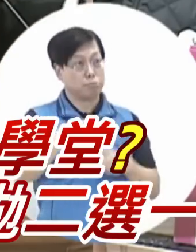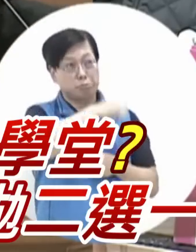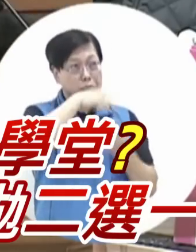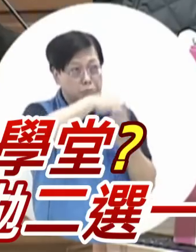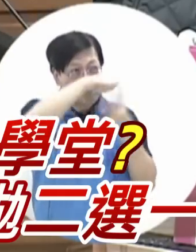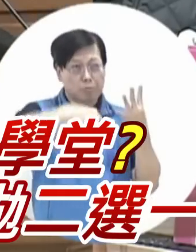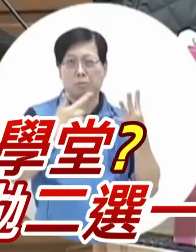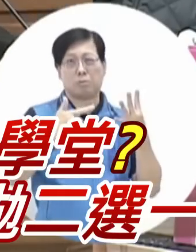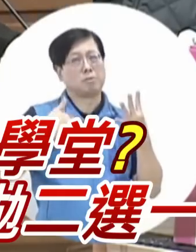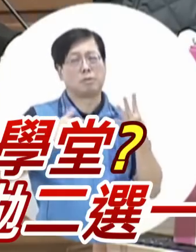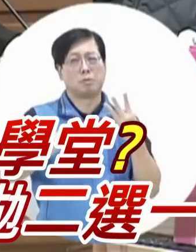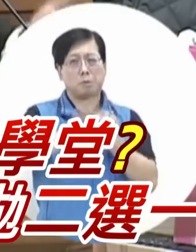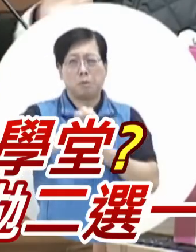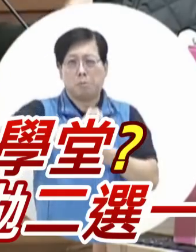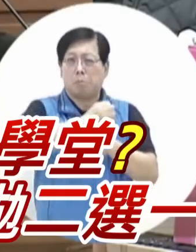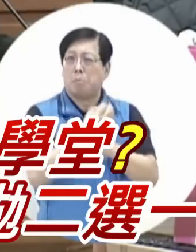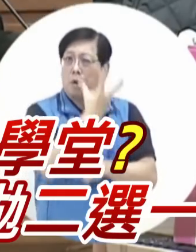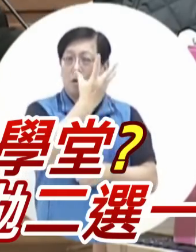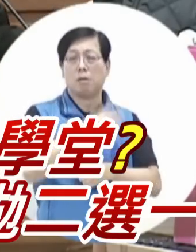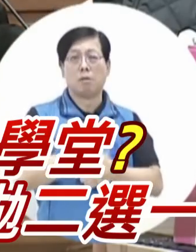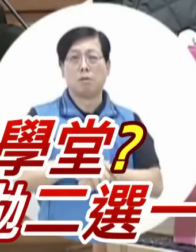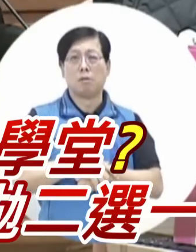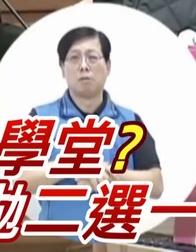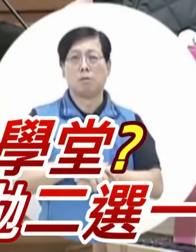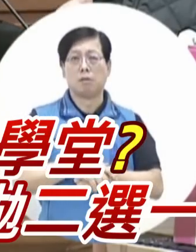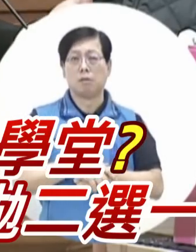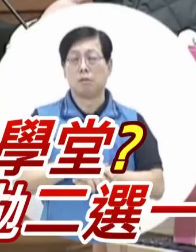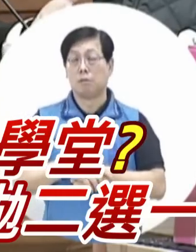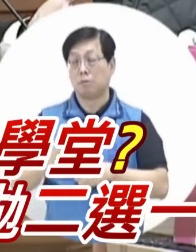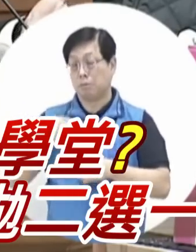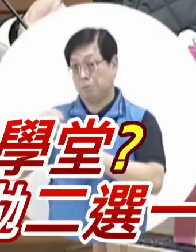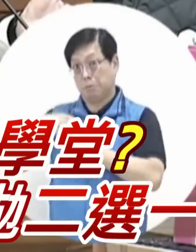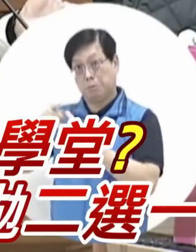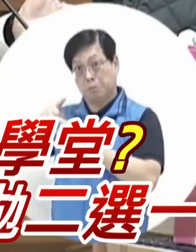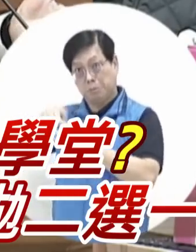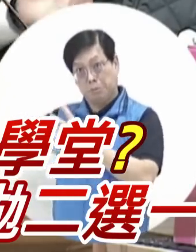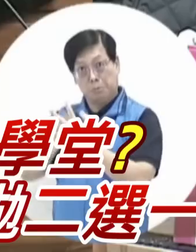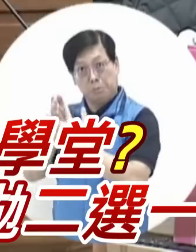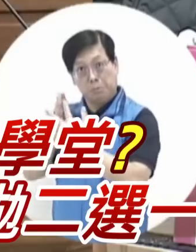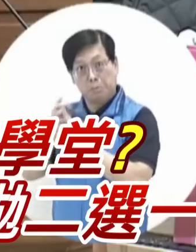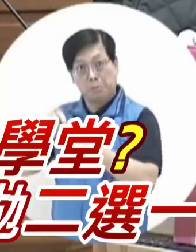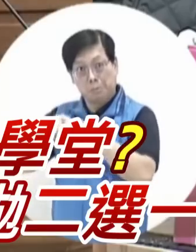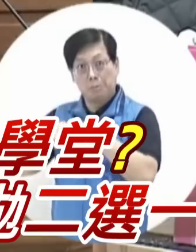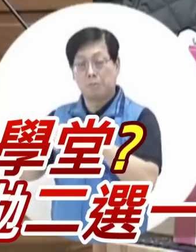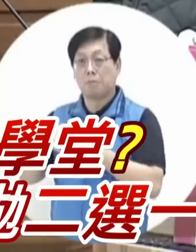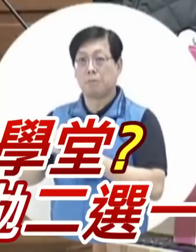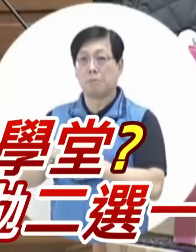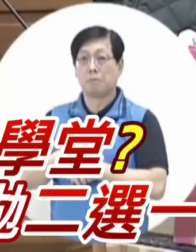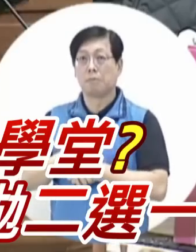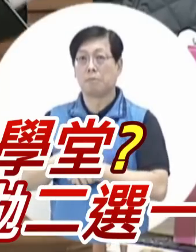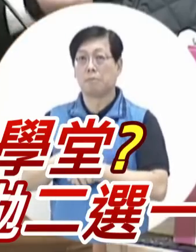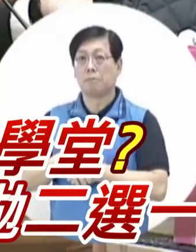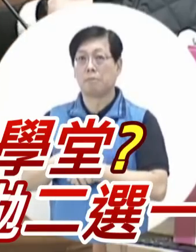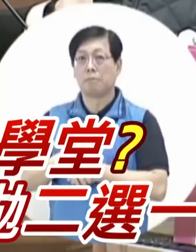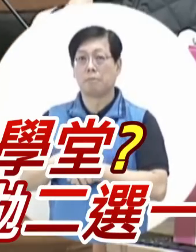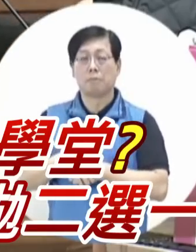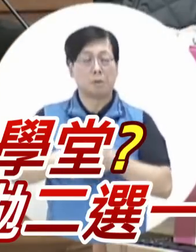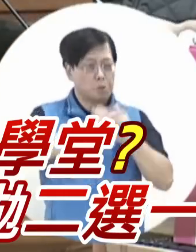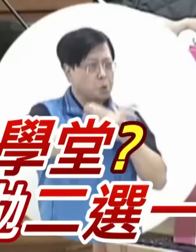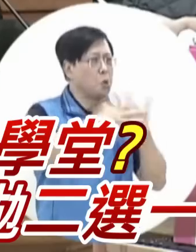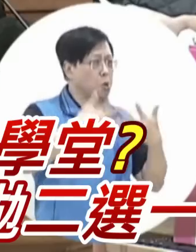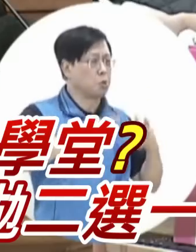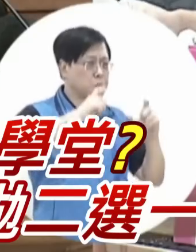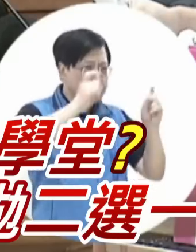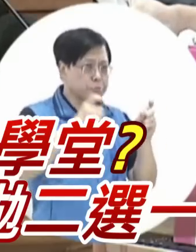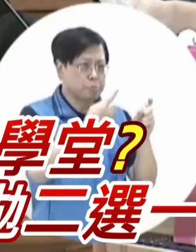越多国家越好啊。 所以中国、俄罗斯军事侵略同盟，对不对？ 你给挂个号，还很多国家，也不是这几